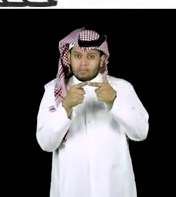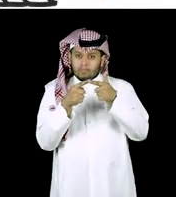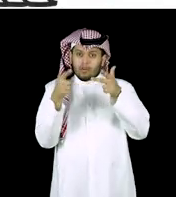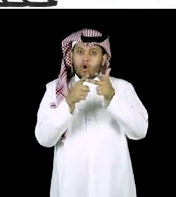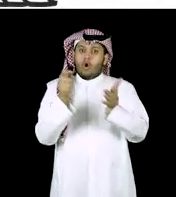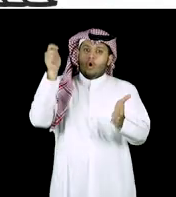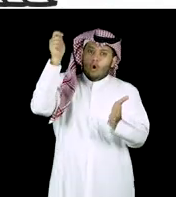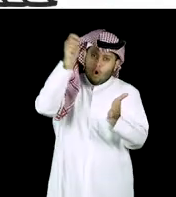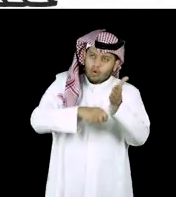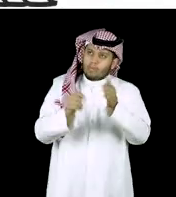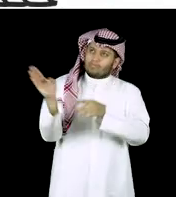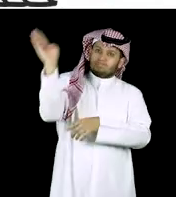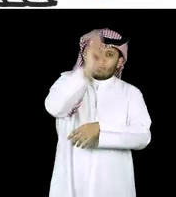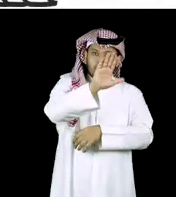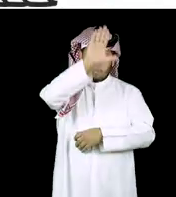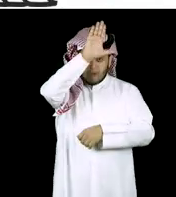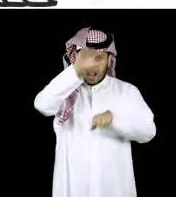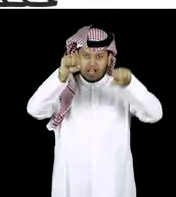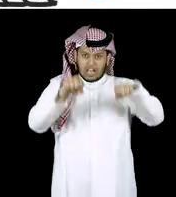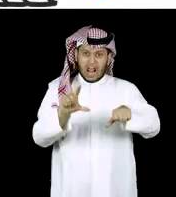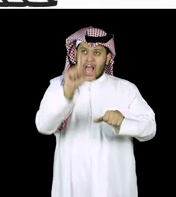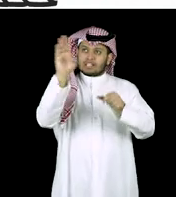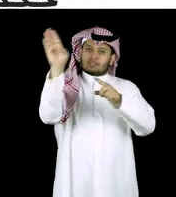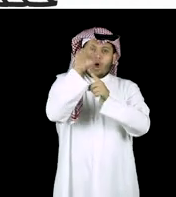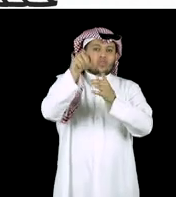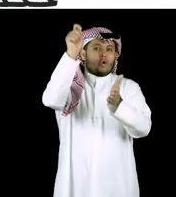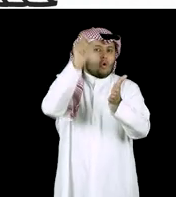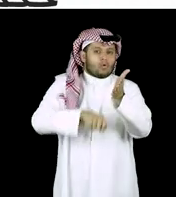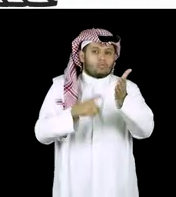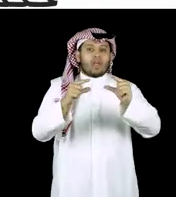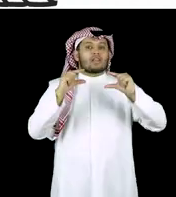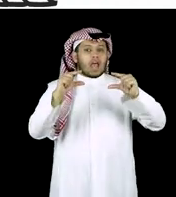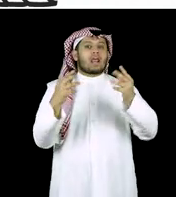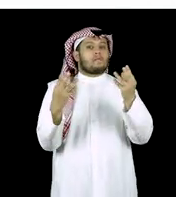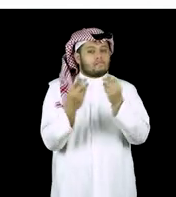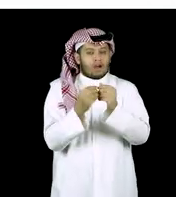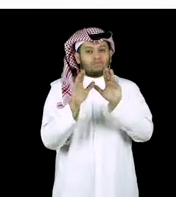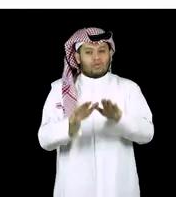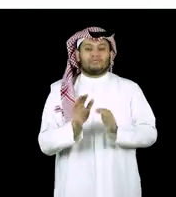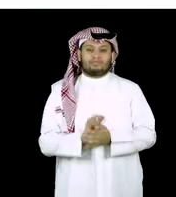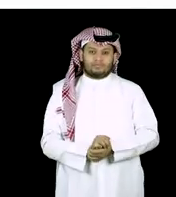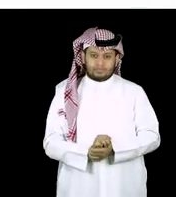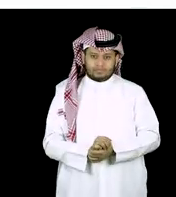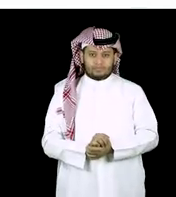حكم تنصيب الخليفة أو الإمام أو الحاكم وأدلة ذلك.